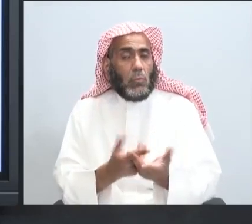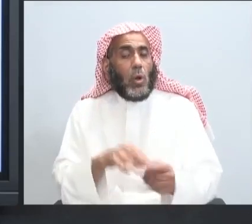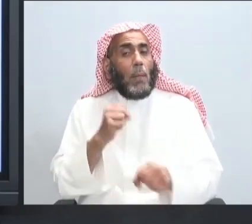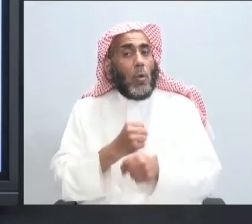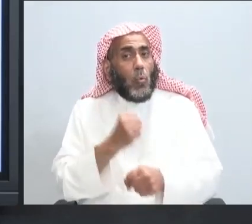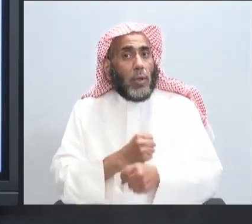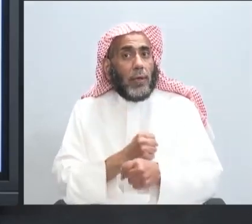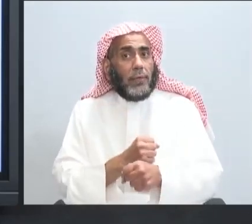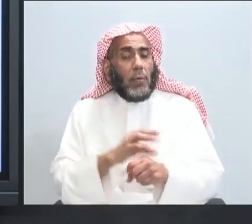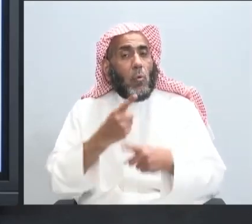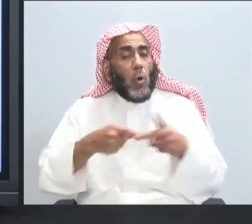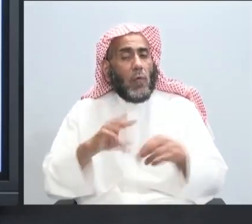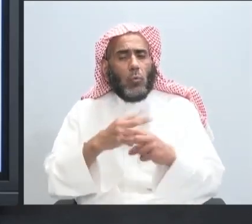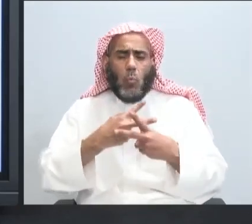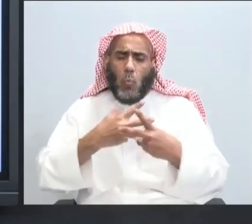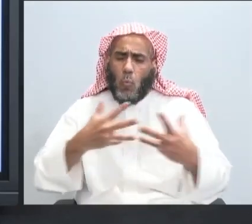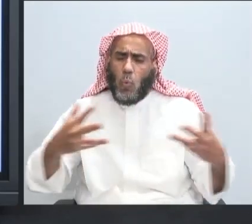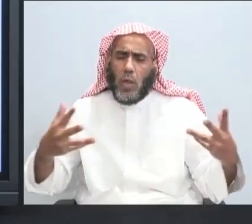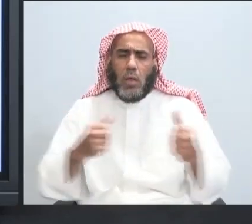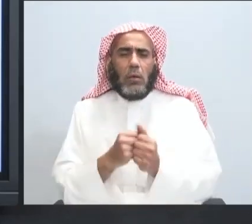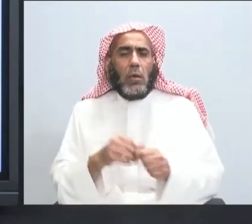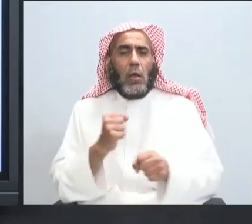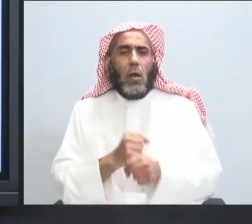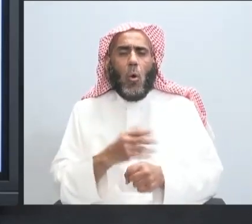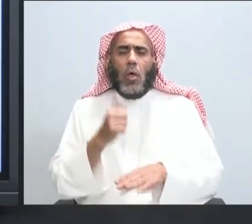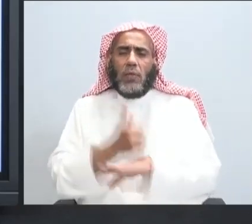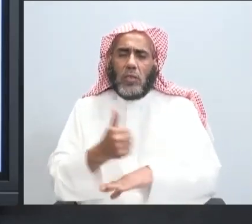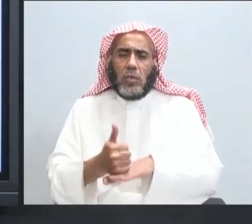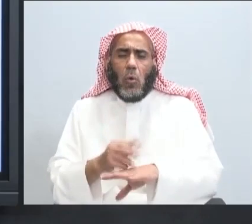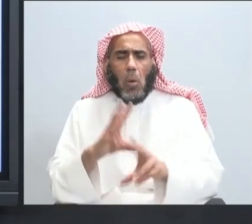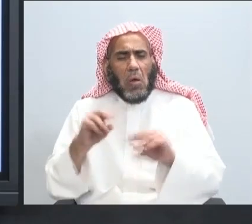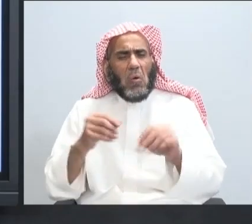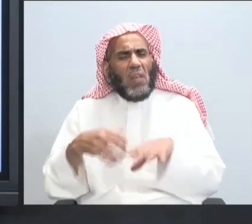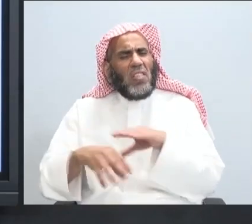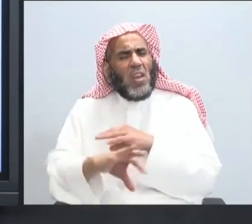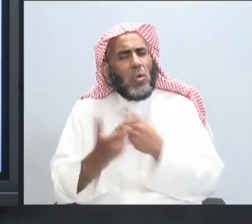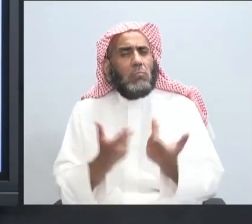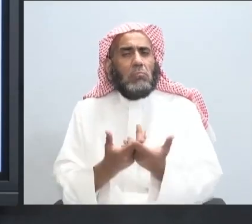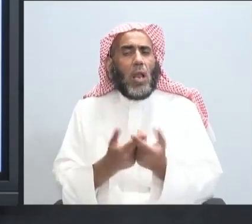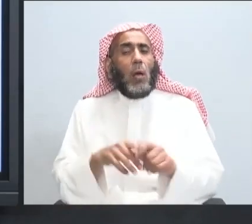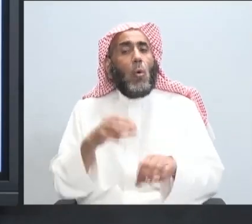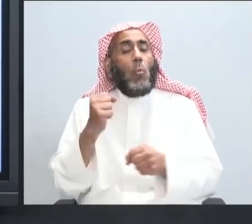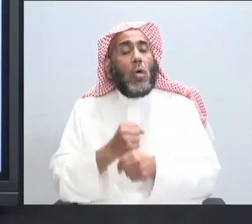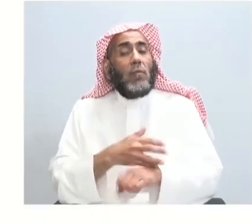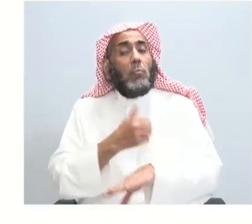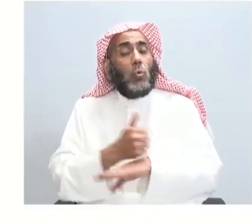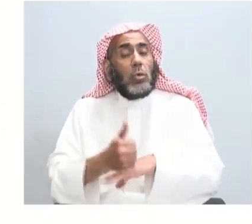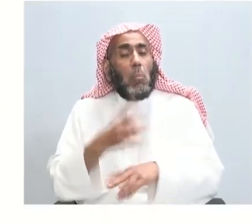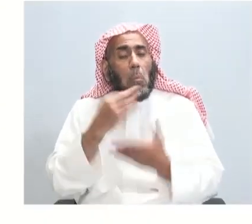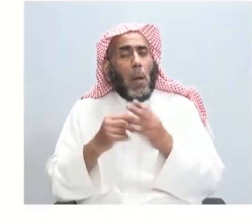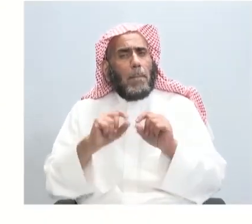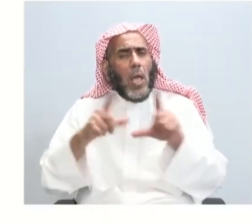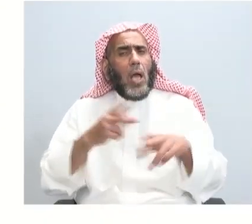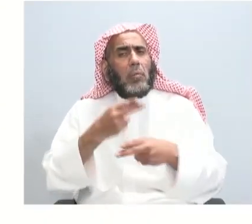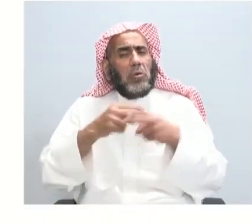وظائف، يعني وظائف المعجم كثيرة، له وظائف أساسية وله بعض الوظائف الثانوية، لكن من وظائف المعجم الأساسية بيان